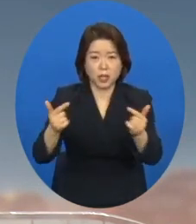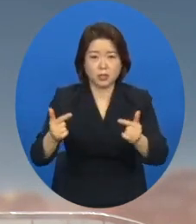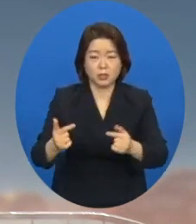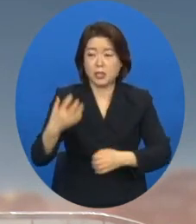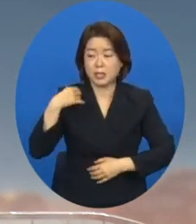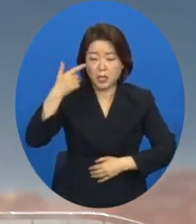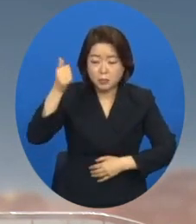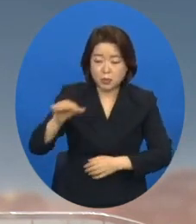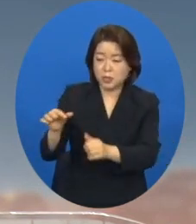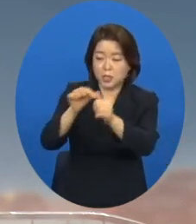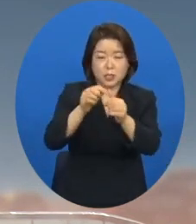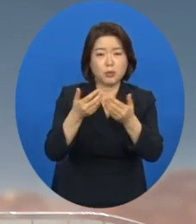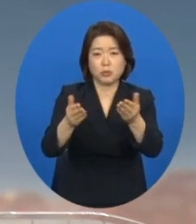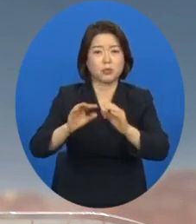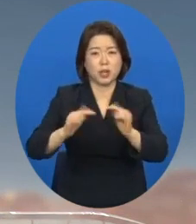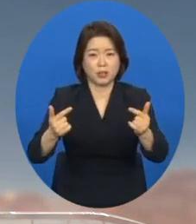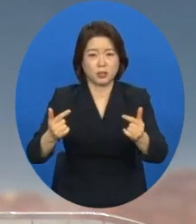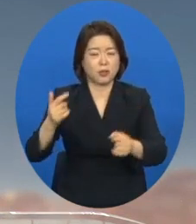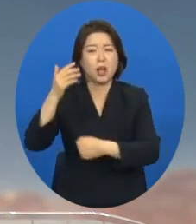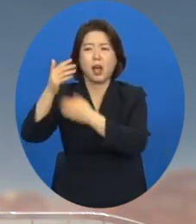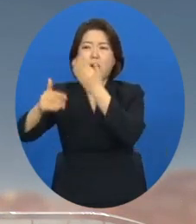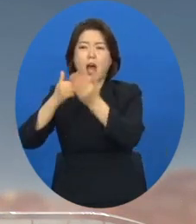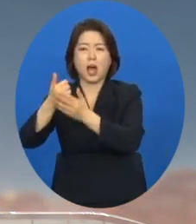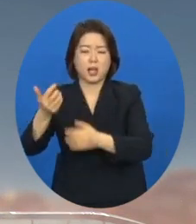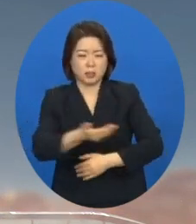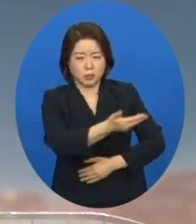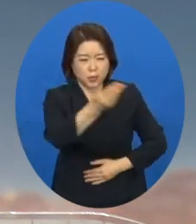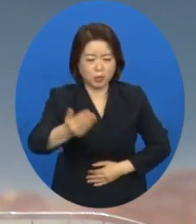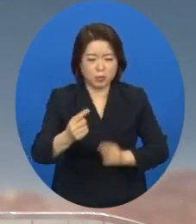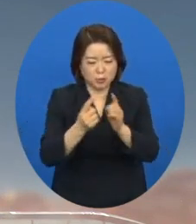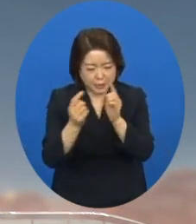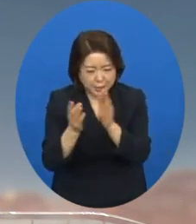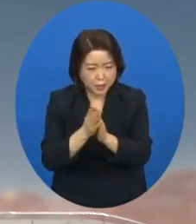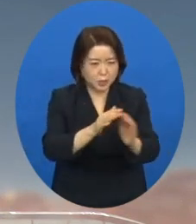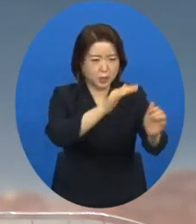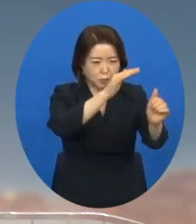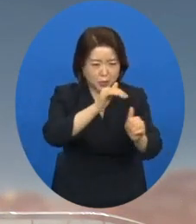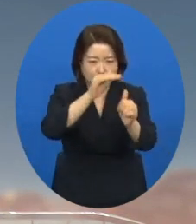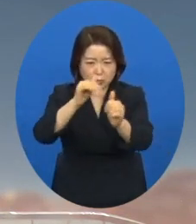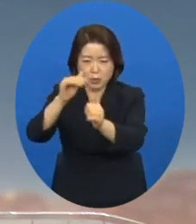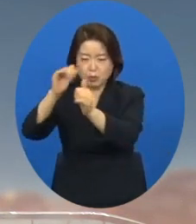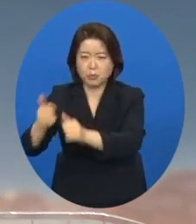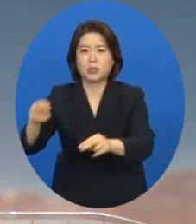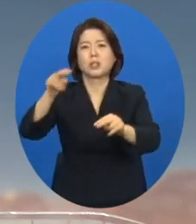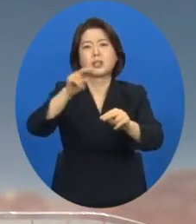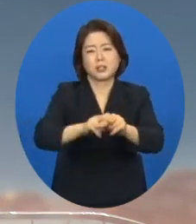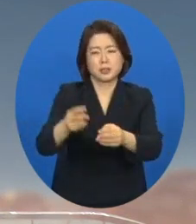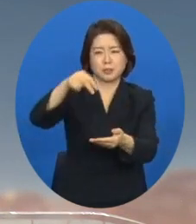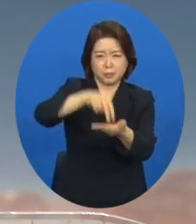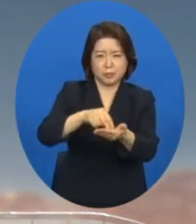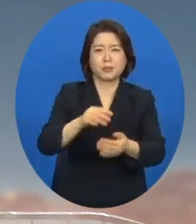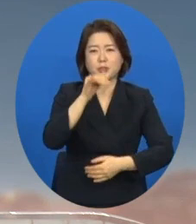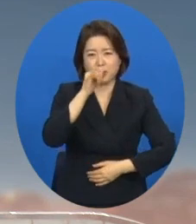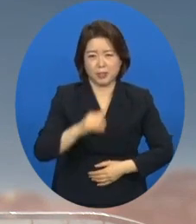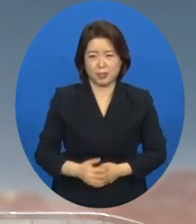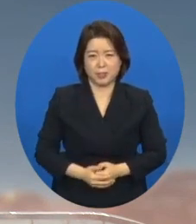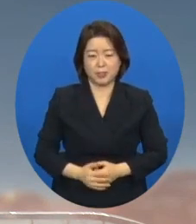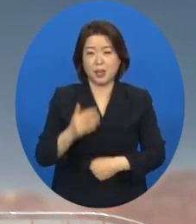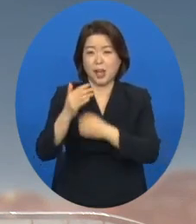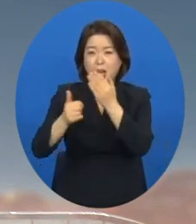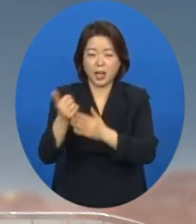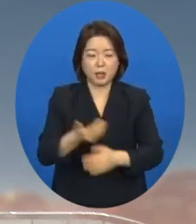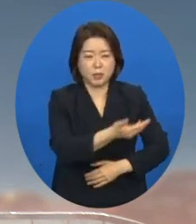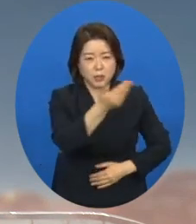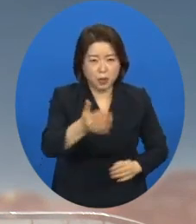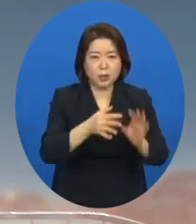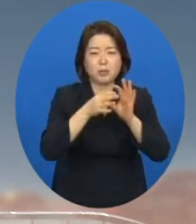아니고요. 하나님이 여러분들을 친히 세우셨다는 것입니다. 그러면 하나님이 일을 여러분을 통해